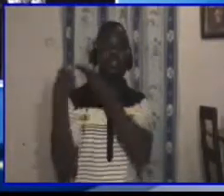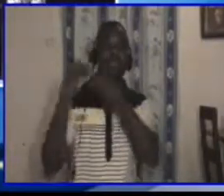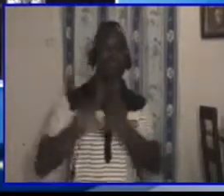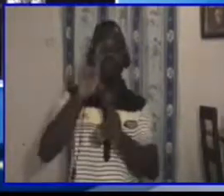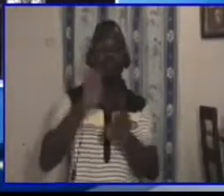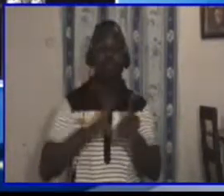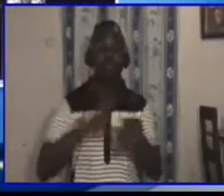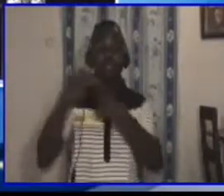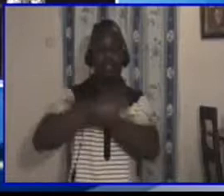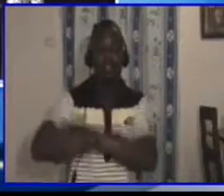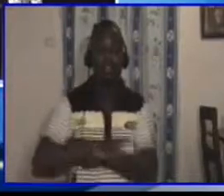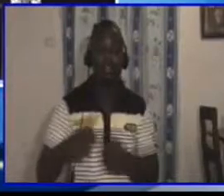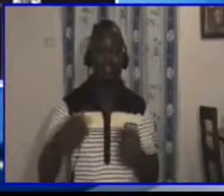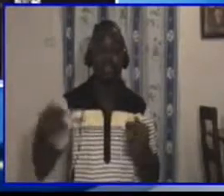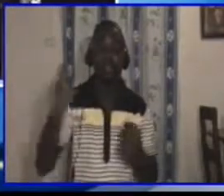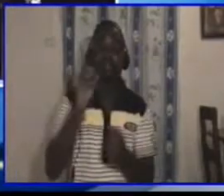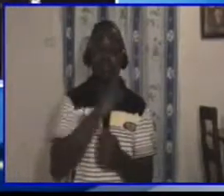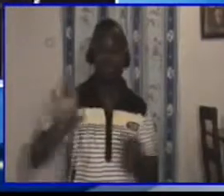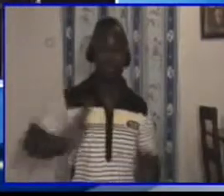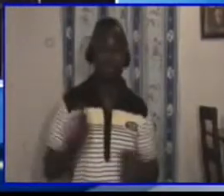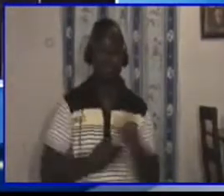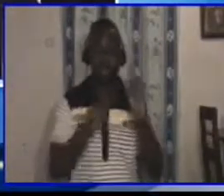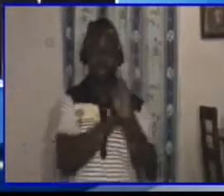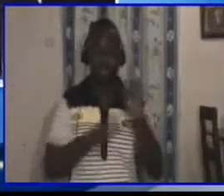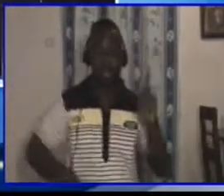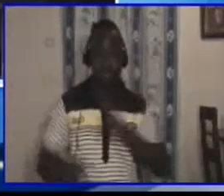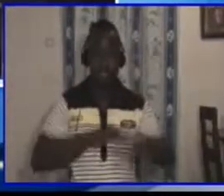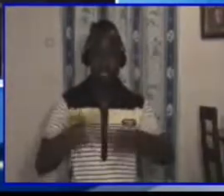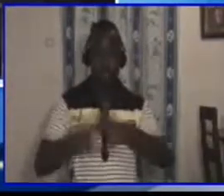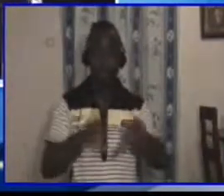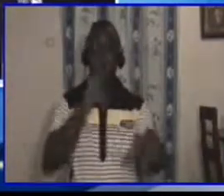dove la promessa del suo ritorno